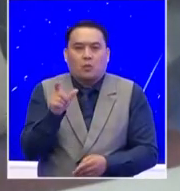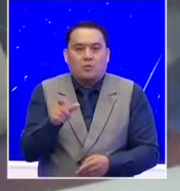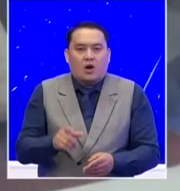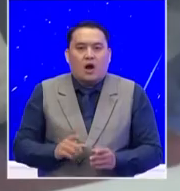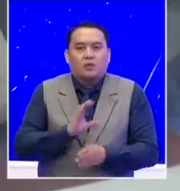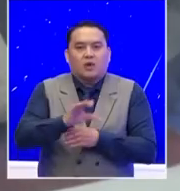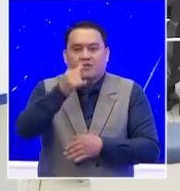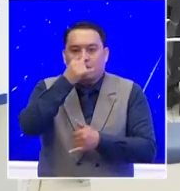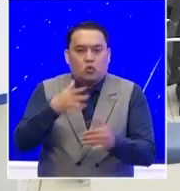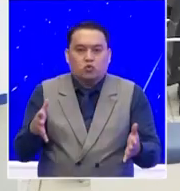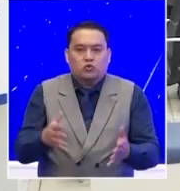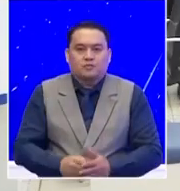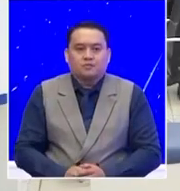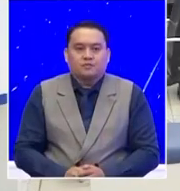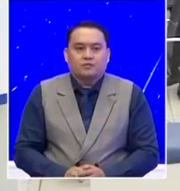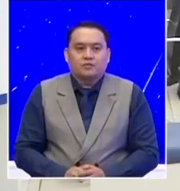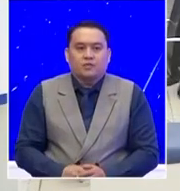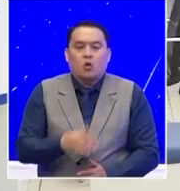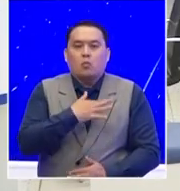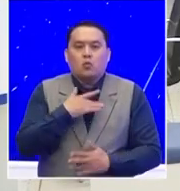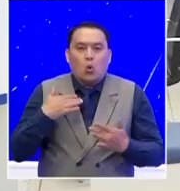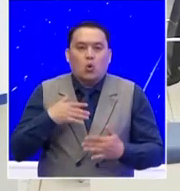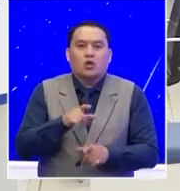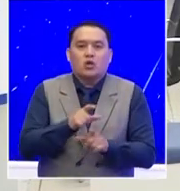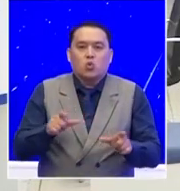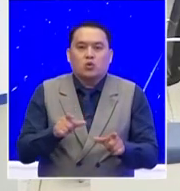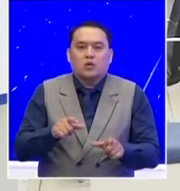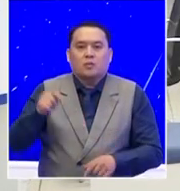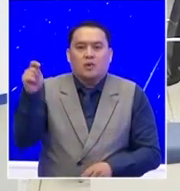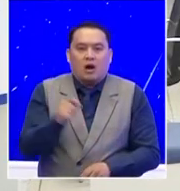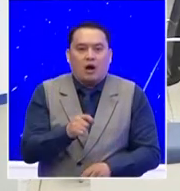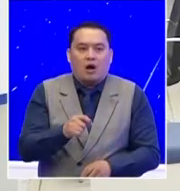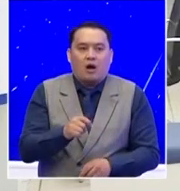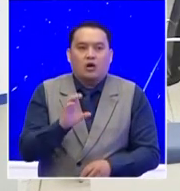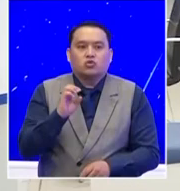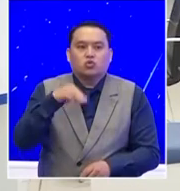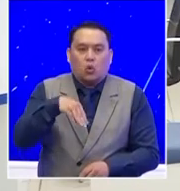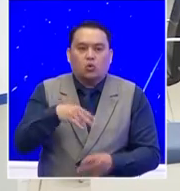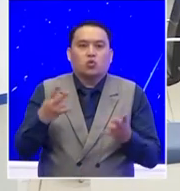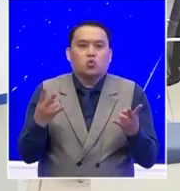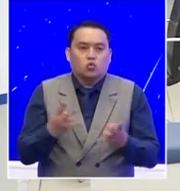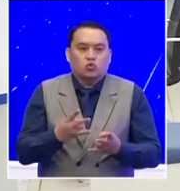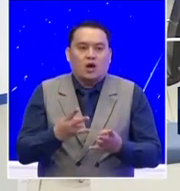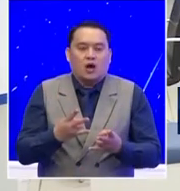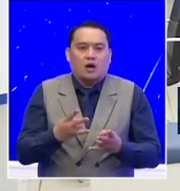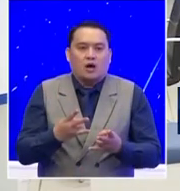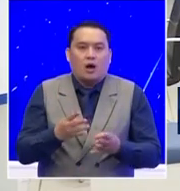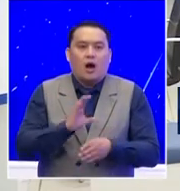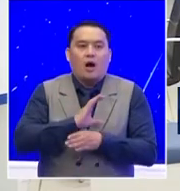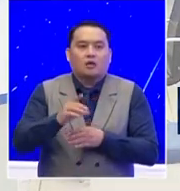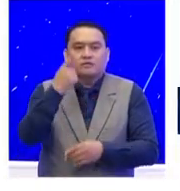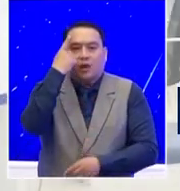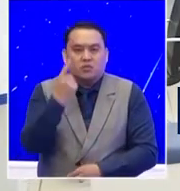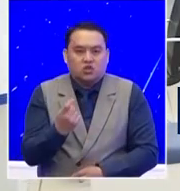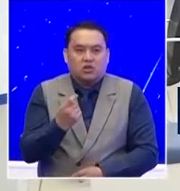не отправит. Многие люди, не зная, приходят к нам открывать счет. Прежде чем открыть счет, необходимо отправить